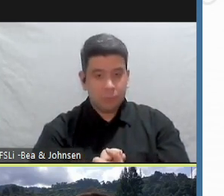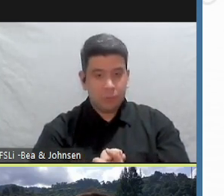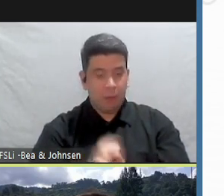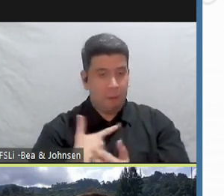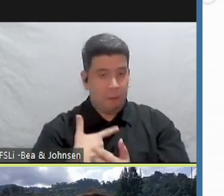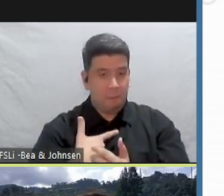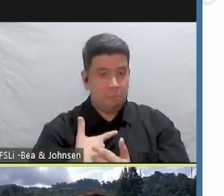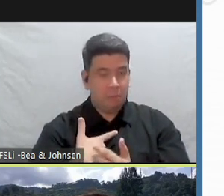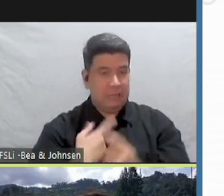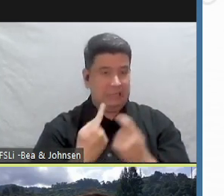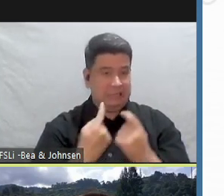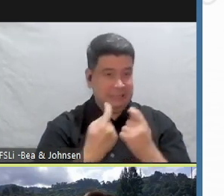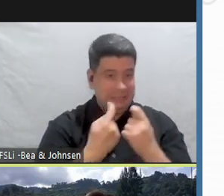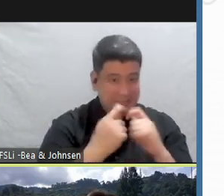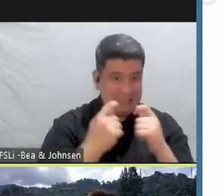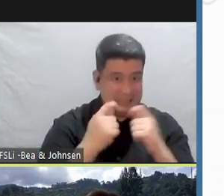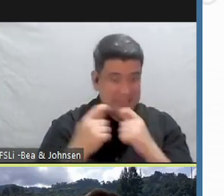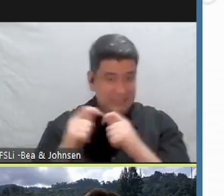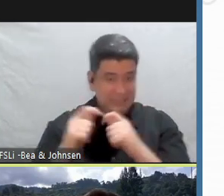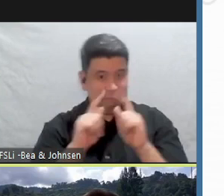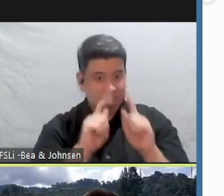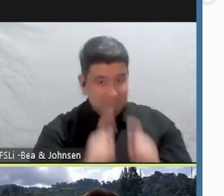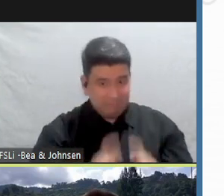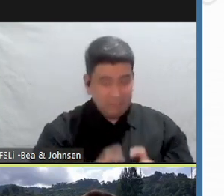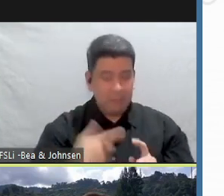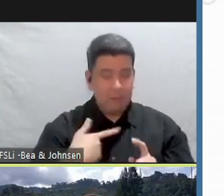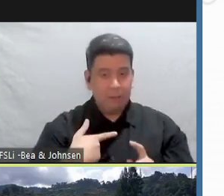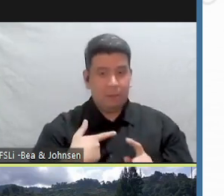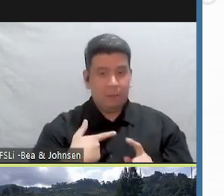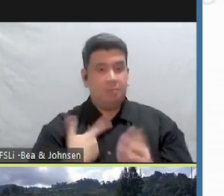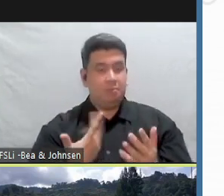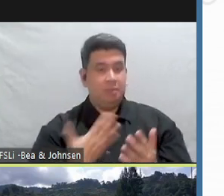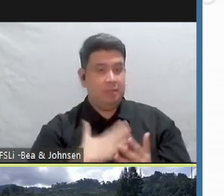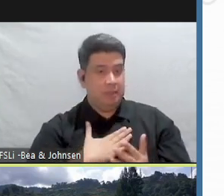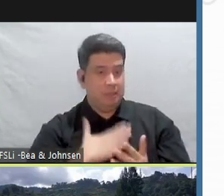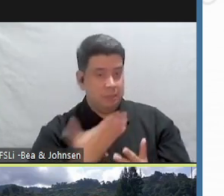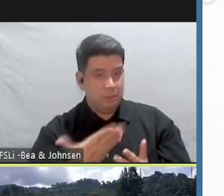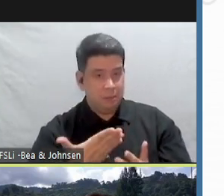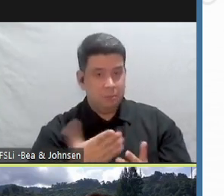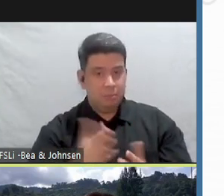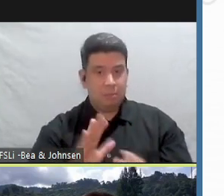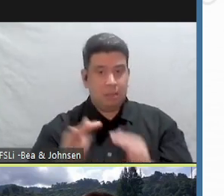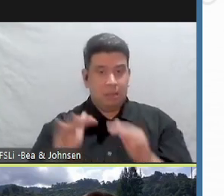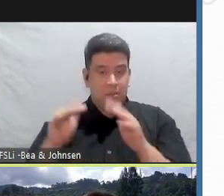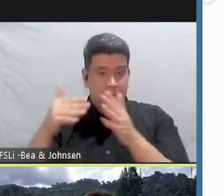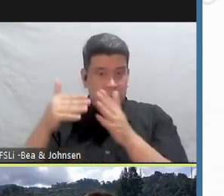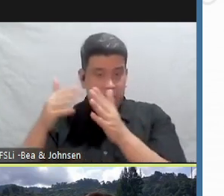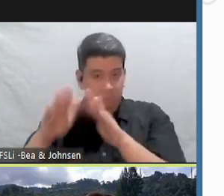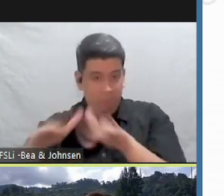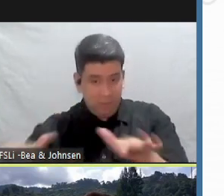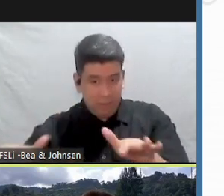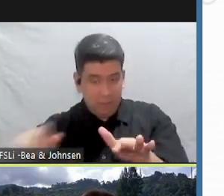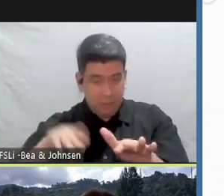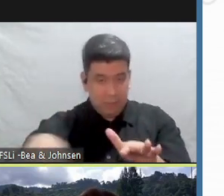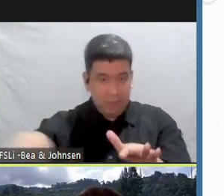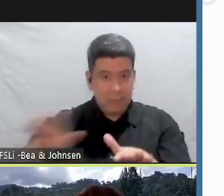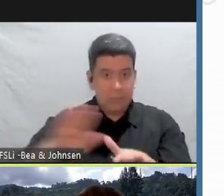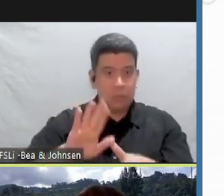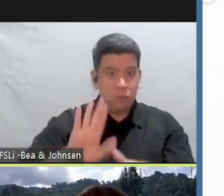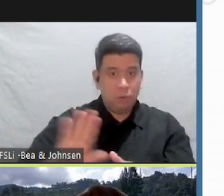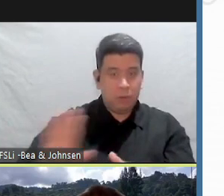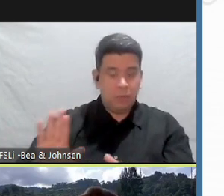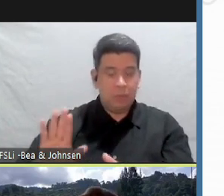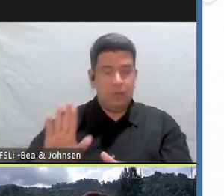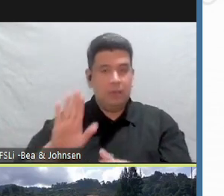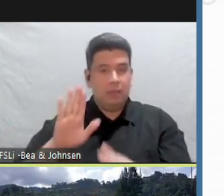sa mga inisyatiba sa mga communities, kapag ang bata ay natuto sa mother tongue, mas madali siyang matutong